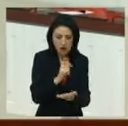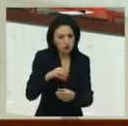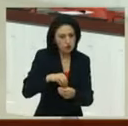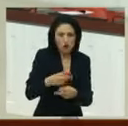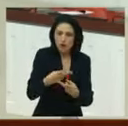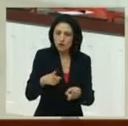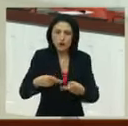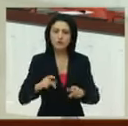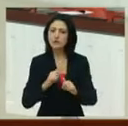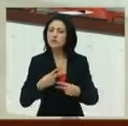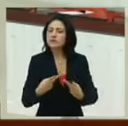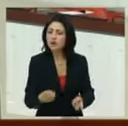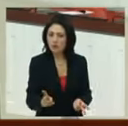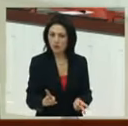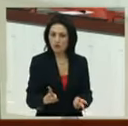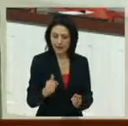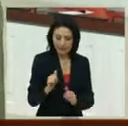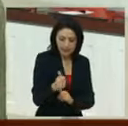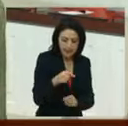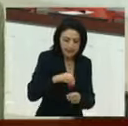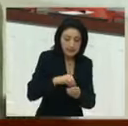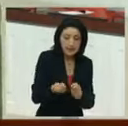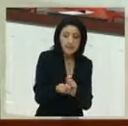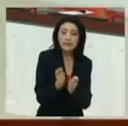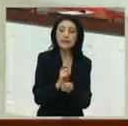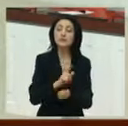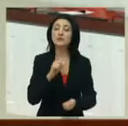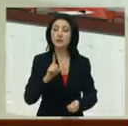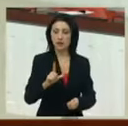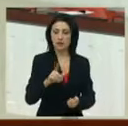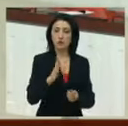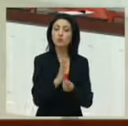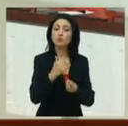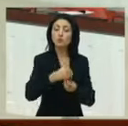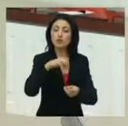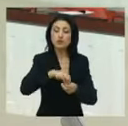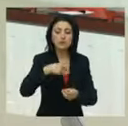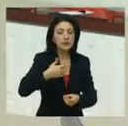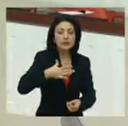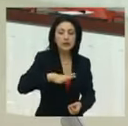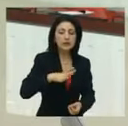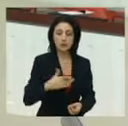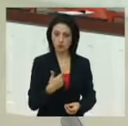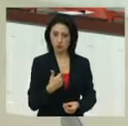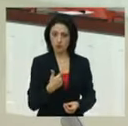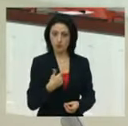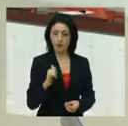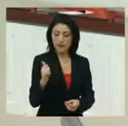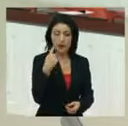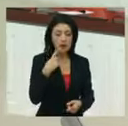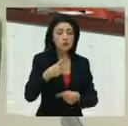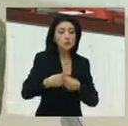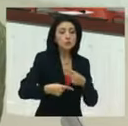açabilir. Yani değerlerini değiştirerek. Bütçe için temennilerim şunlar. Değerlerin